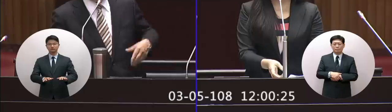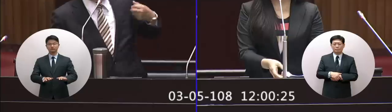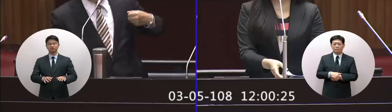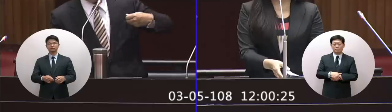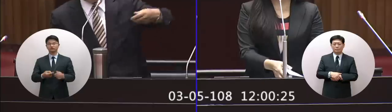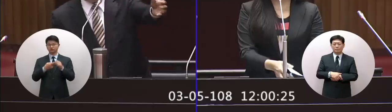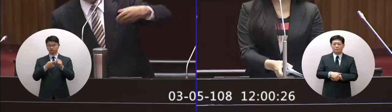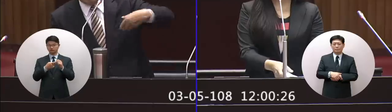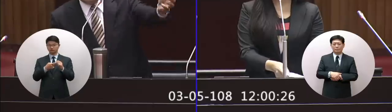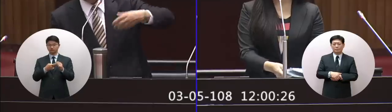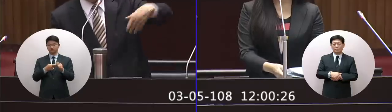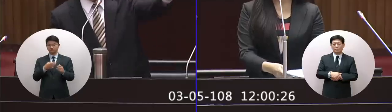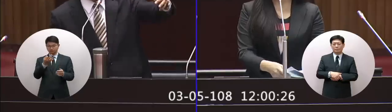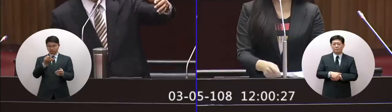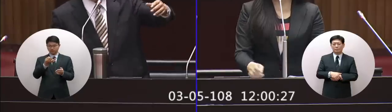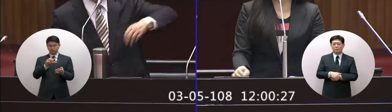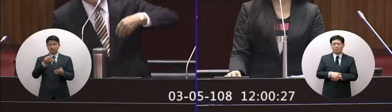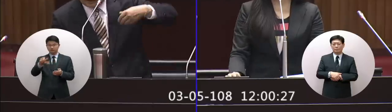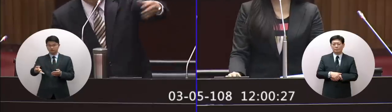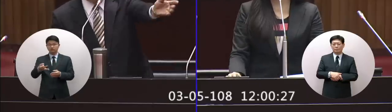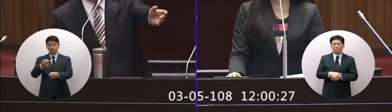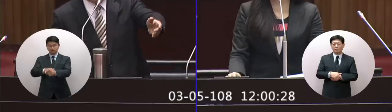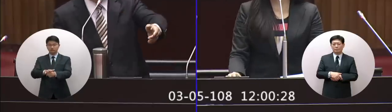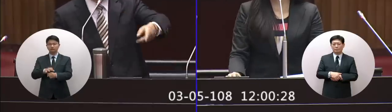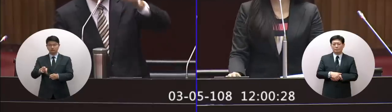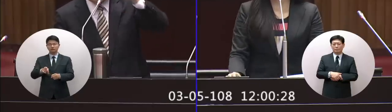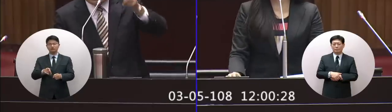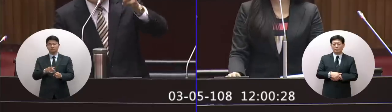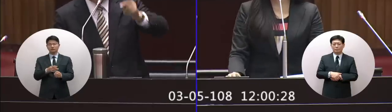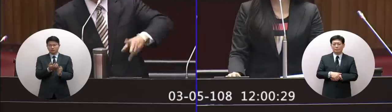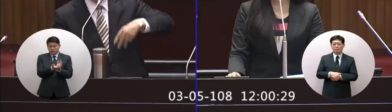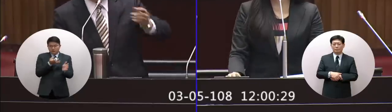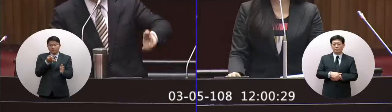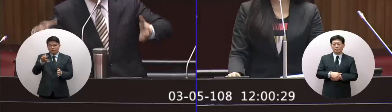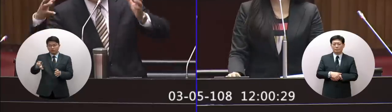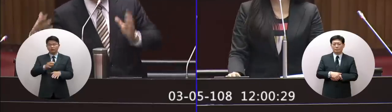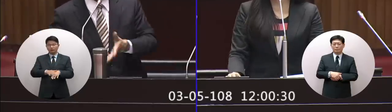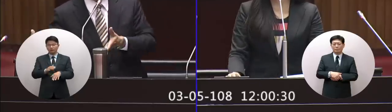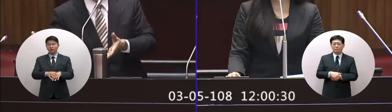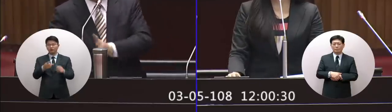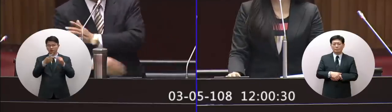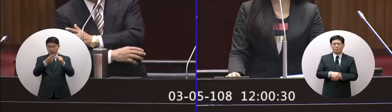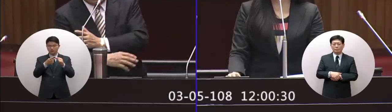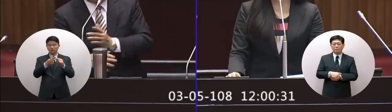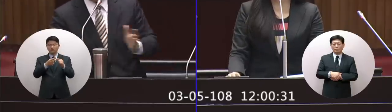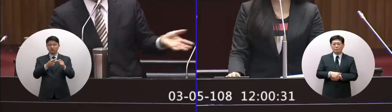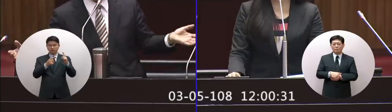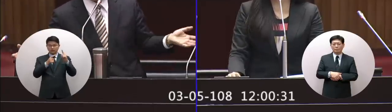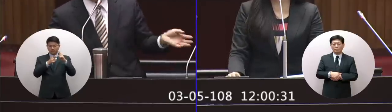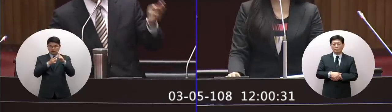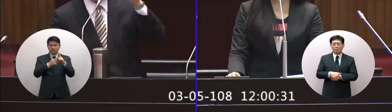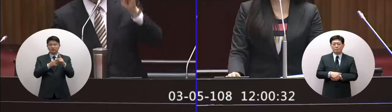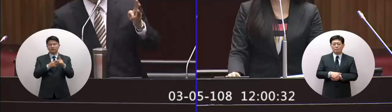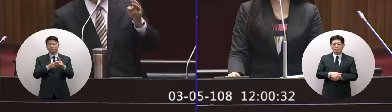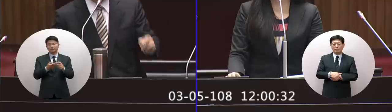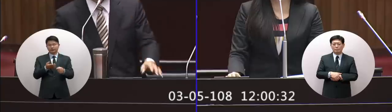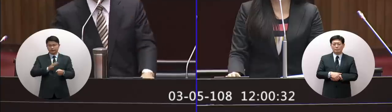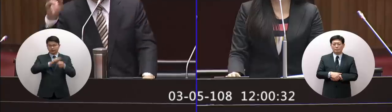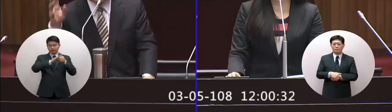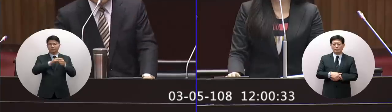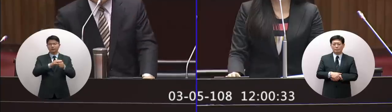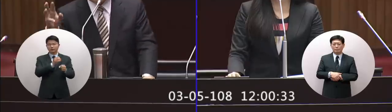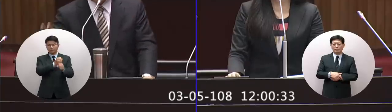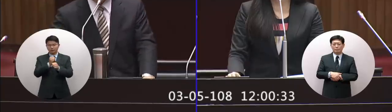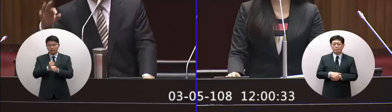是第一，拨款预付先拨给他；第二，就是增加人力，赶快核销；第